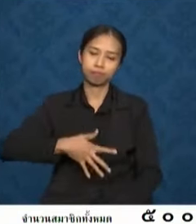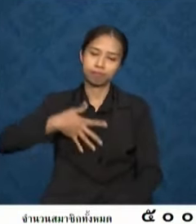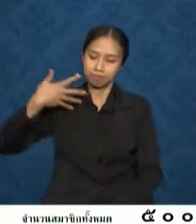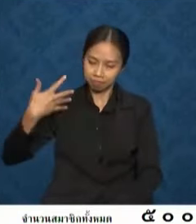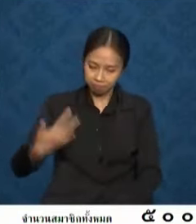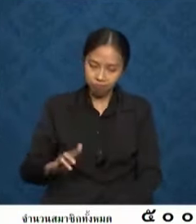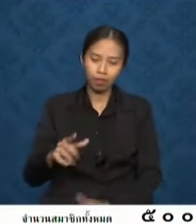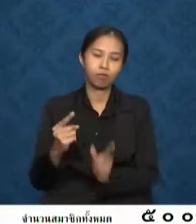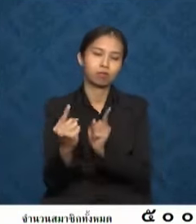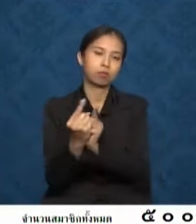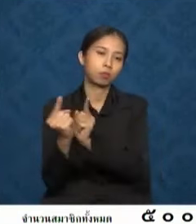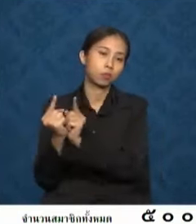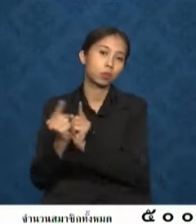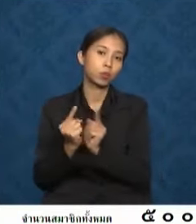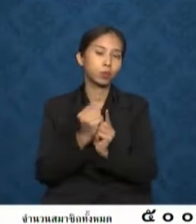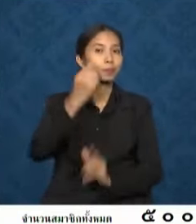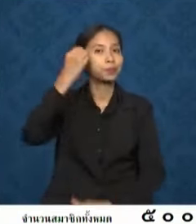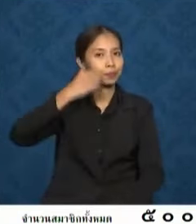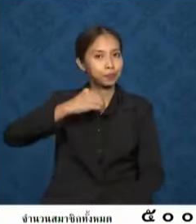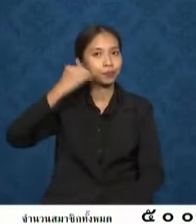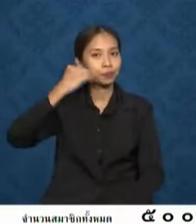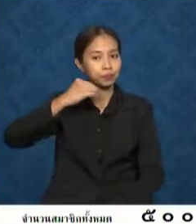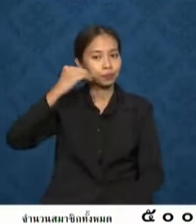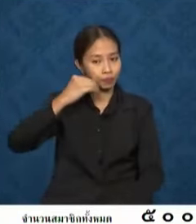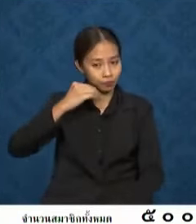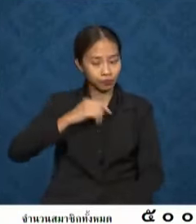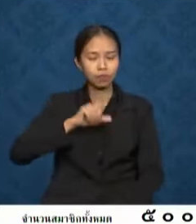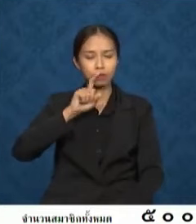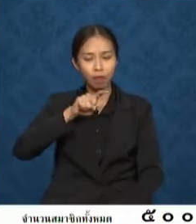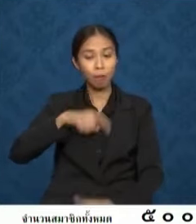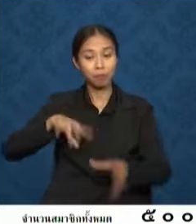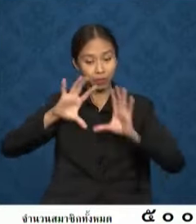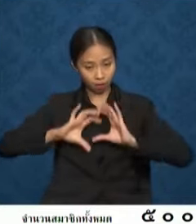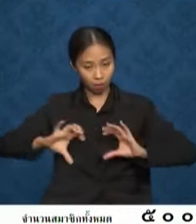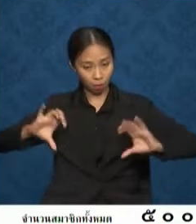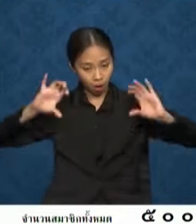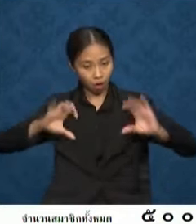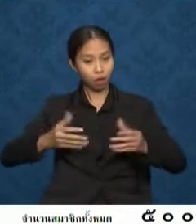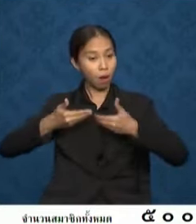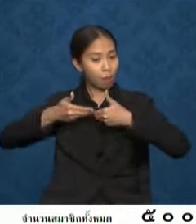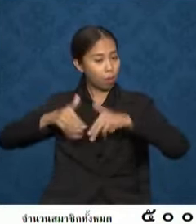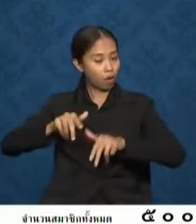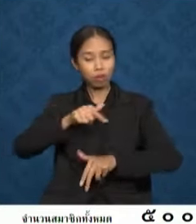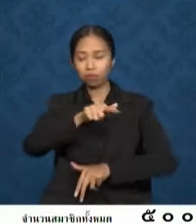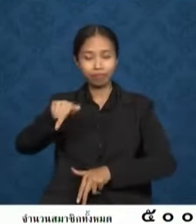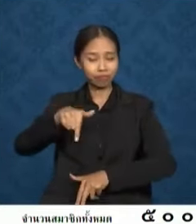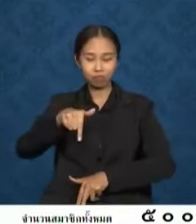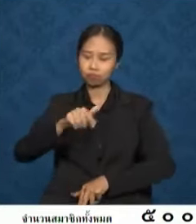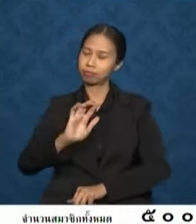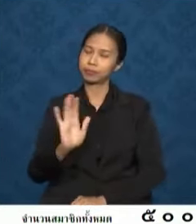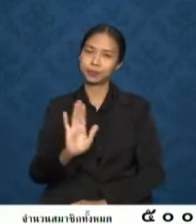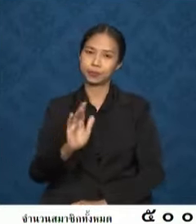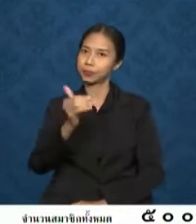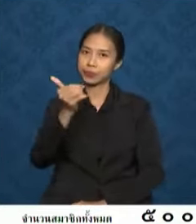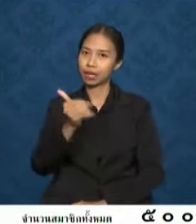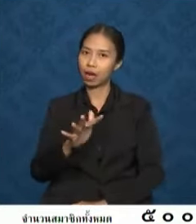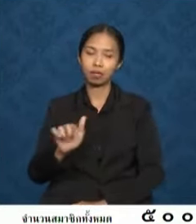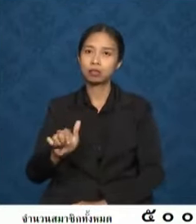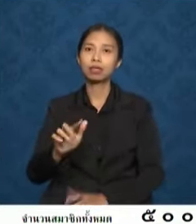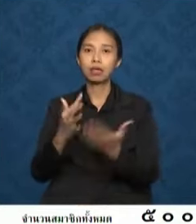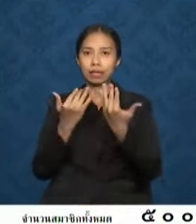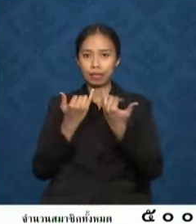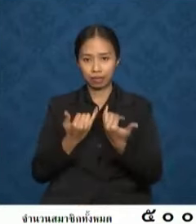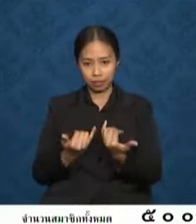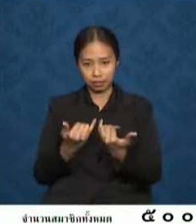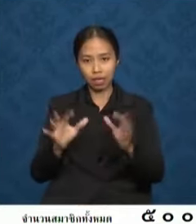เกิดขึ้นเรื่อยๆซึ่งรัฐบาลจะปล่อยให้สภาวะแบบนี้เกิดขึ้นไม่ได้ท่านประธานครับเรา